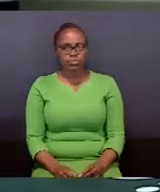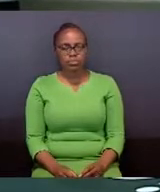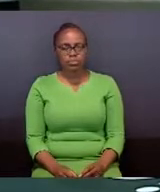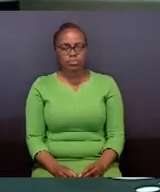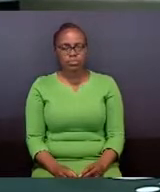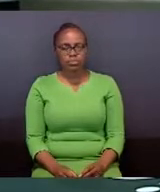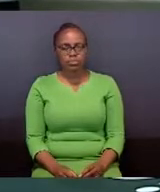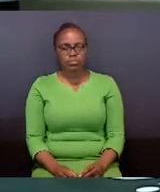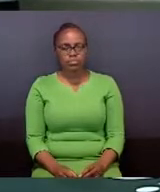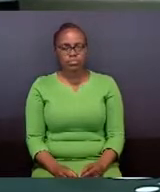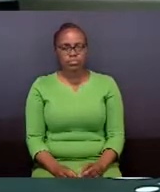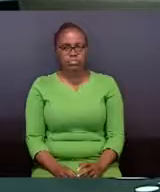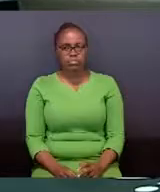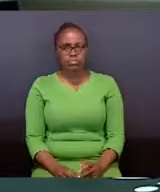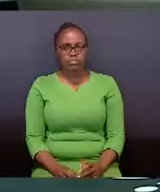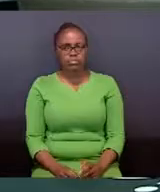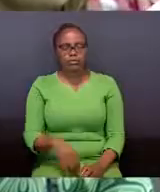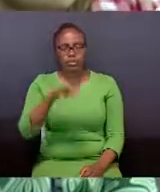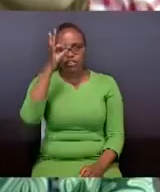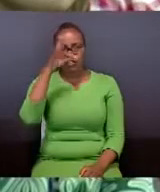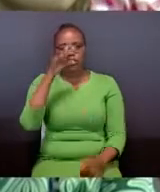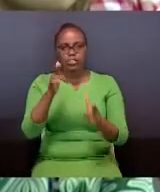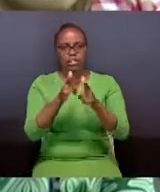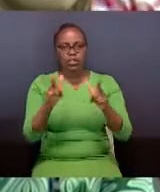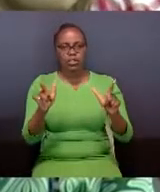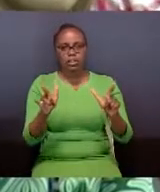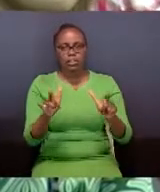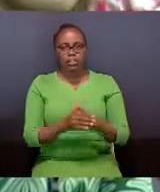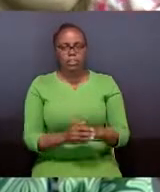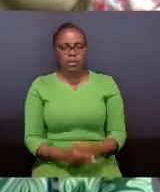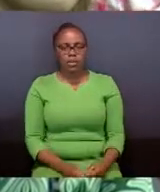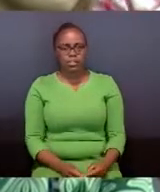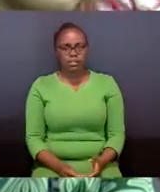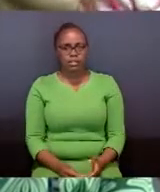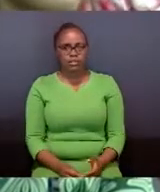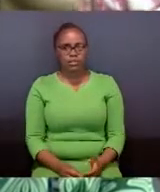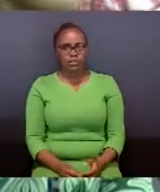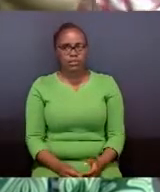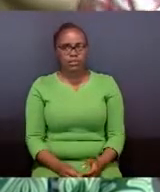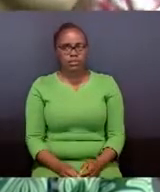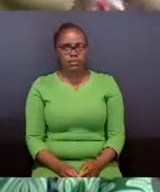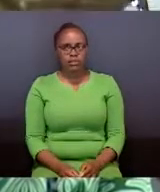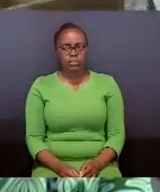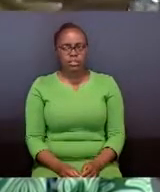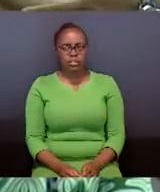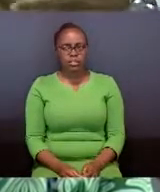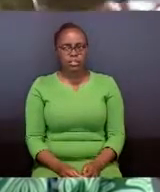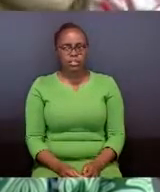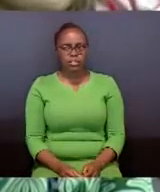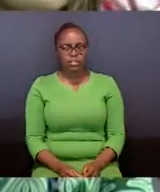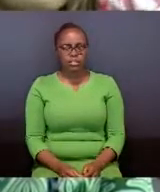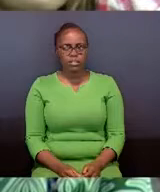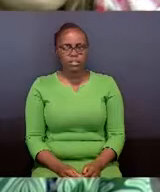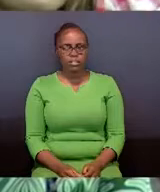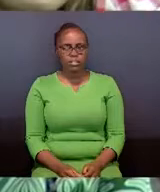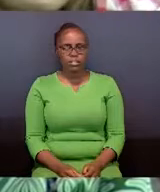Je réponds au nom de Hamid Mohamed Azaz. Je viens de la République du Tchad et toute cette délégation,